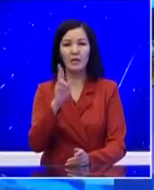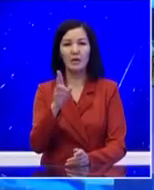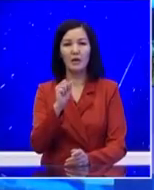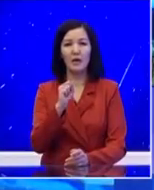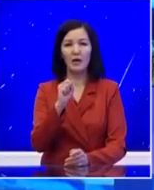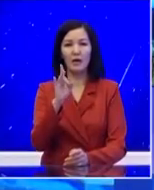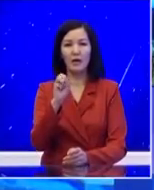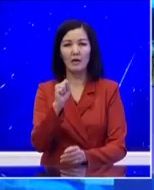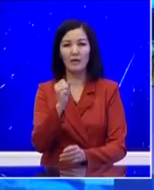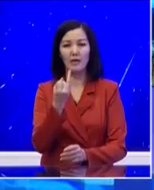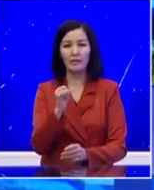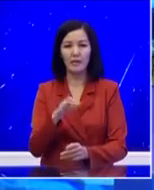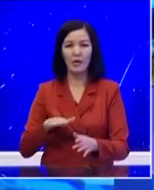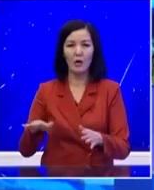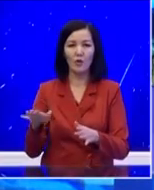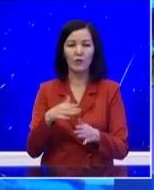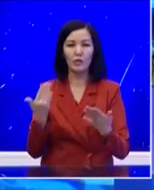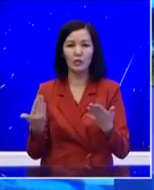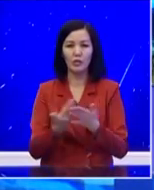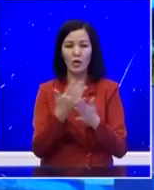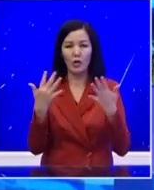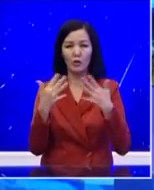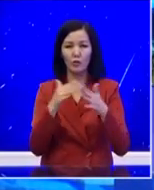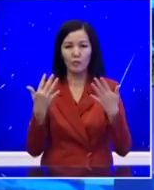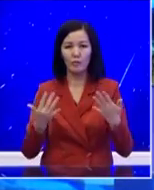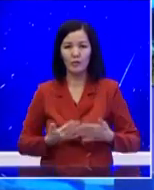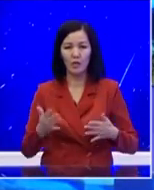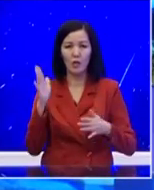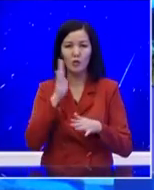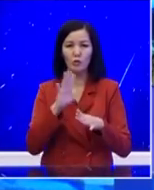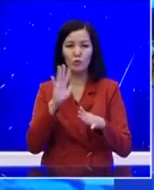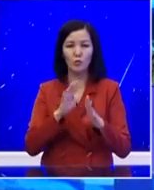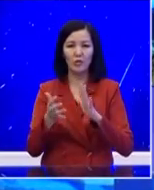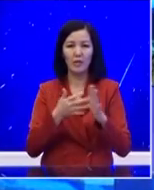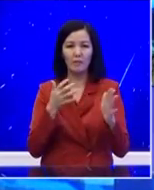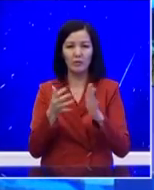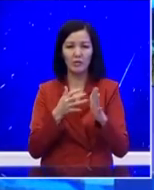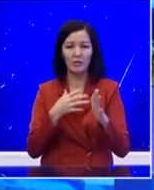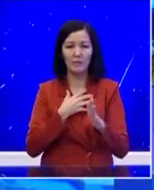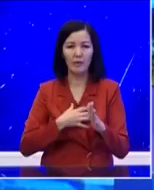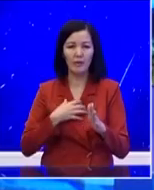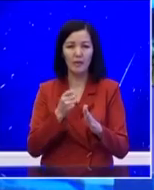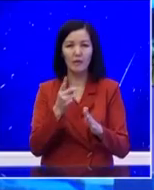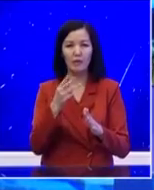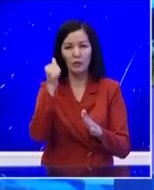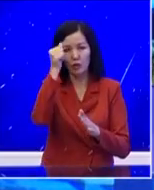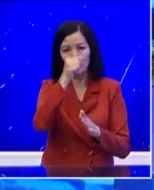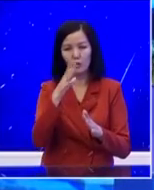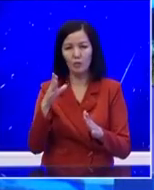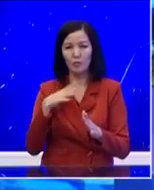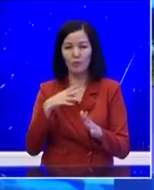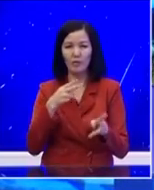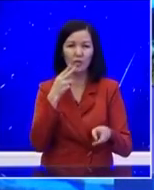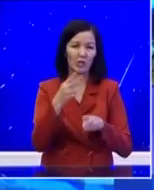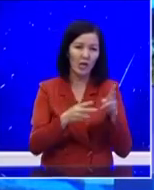Қарасай аудандығы жаңа тұрмыс ауылының тұрғындары ауызсу тапшы деп дабыл қағып отыр. Бірнеше жыл болыпты. Айтатын жандарға